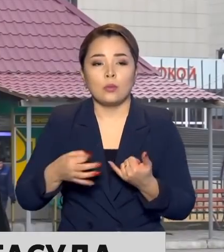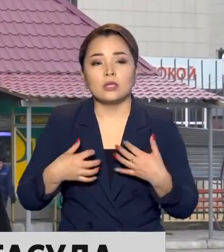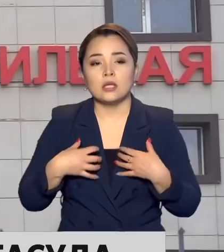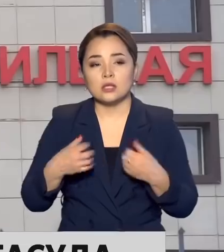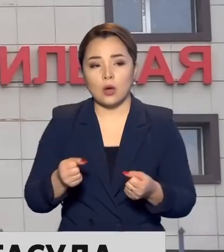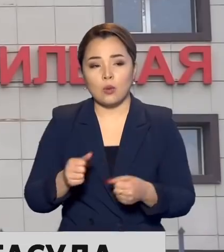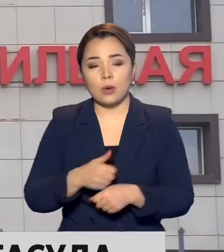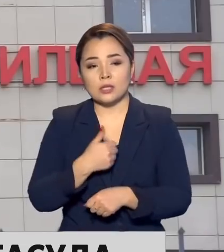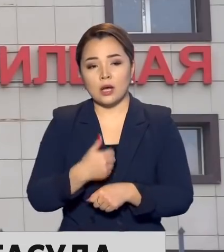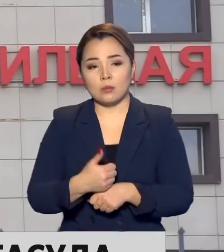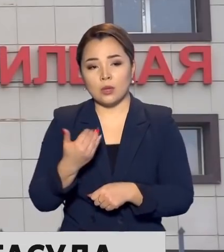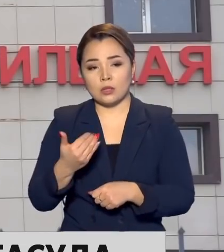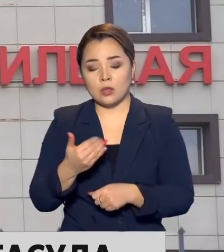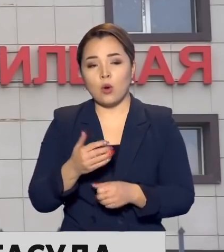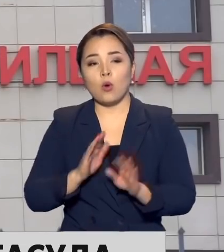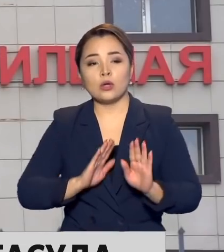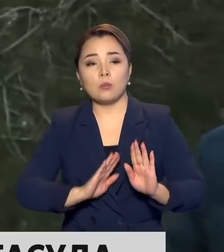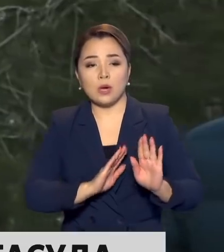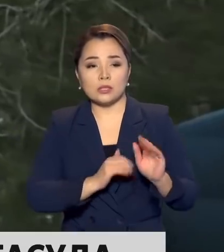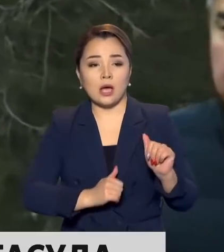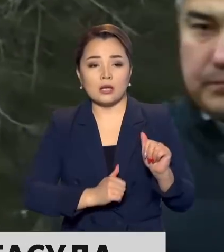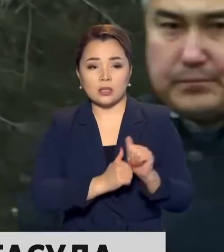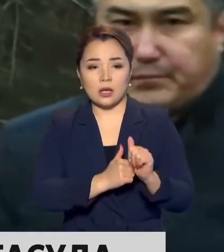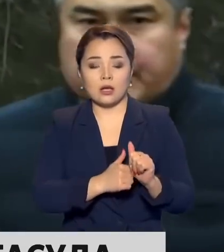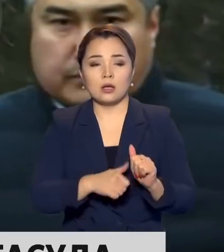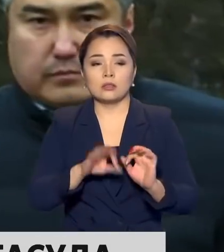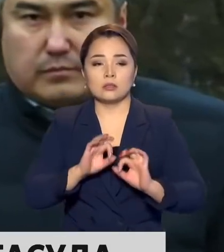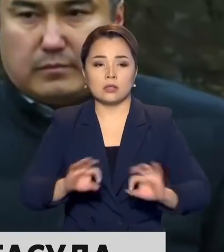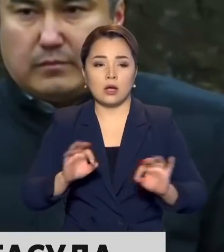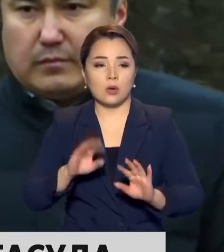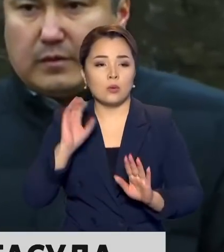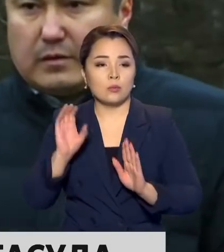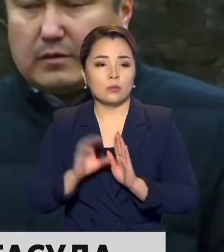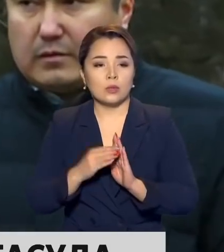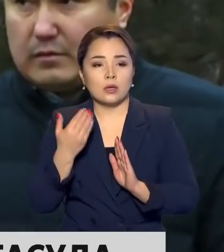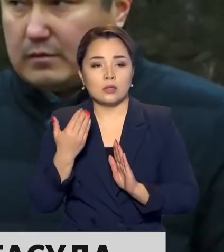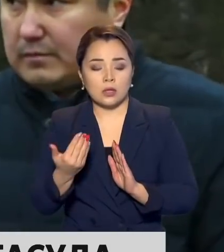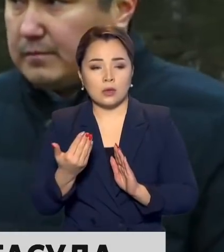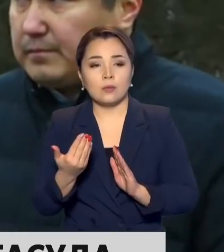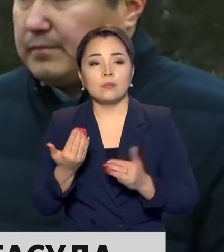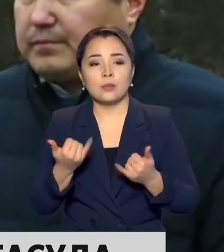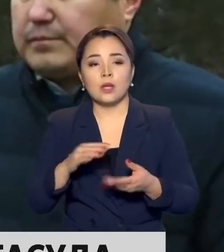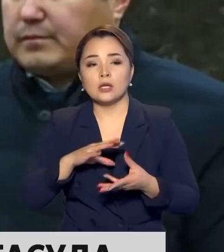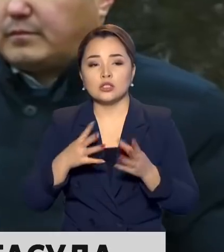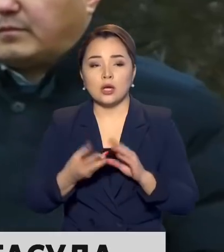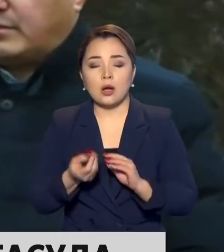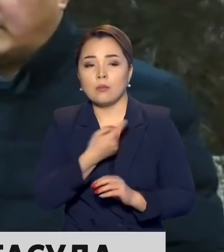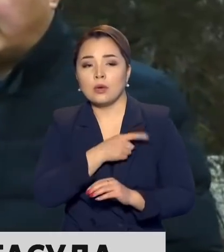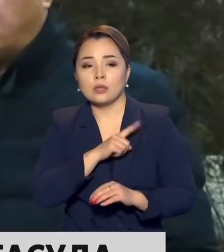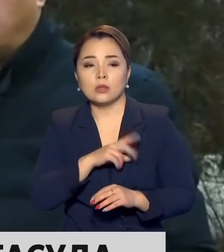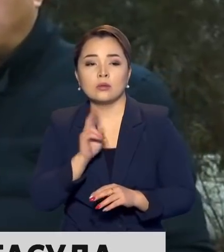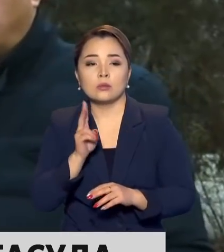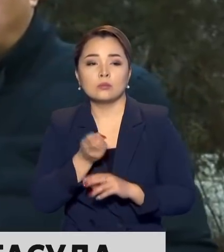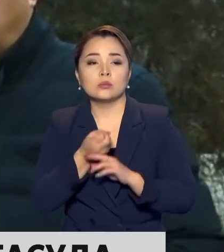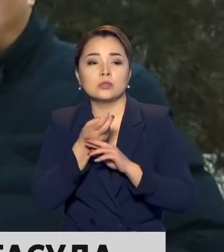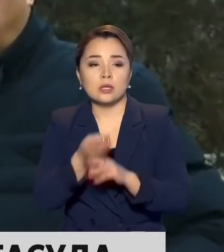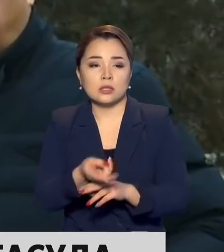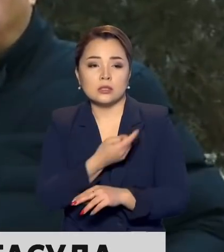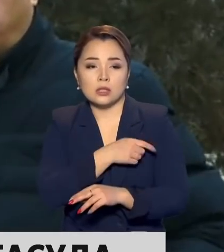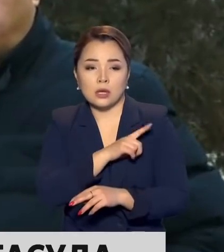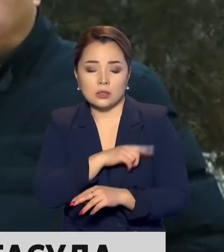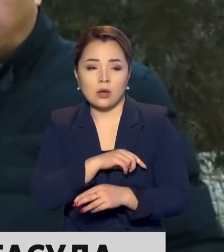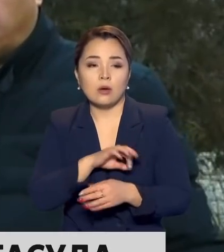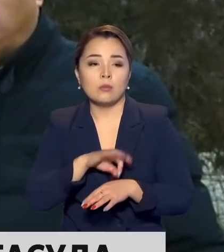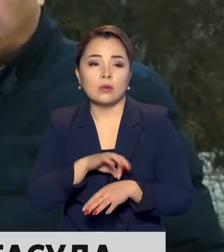денсаулық сақтау басқармасы басшысының орынбасары Дәулет Ахметбек Мұрза тұр. Дәулет Мұрза, жалпы ауруханада кімдер жатыр? Қазір